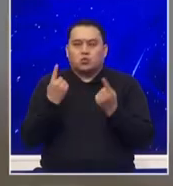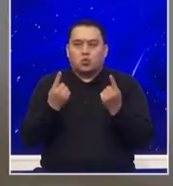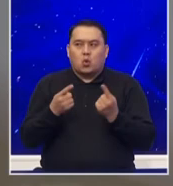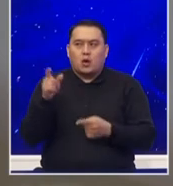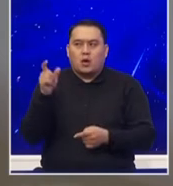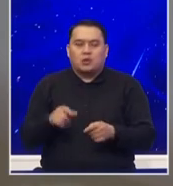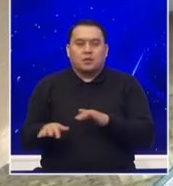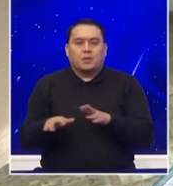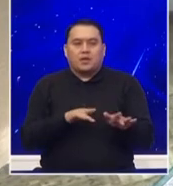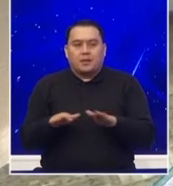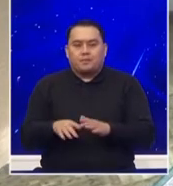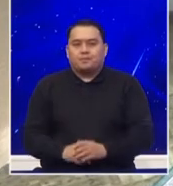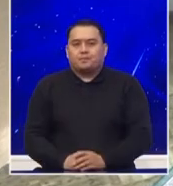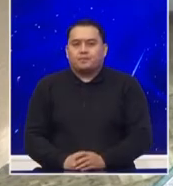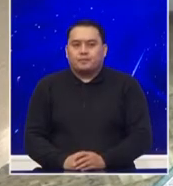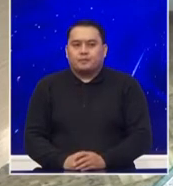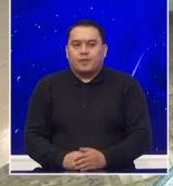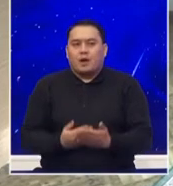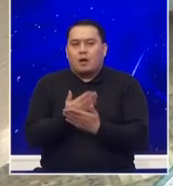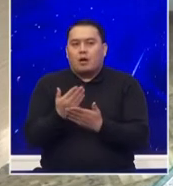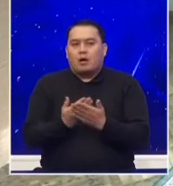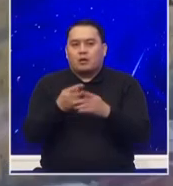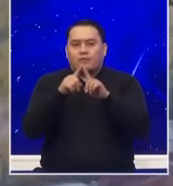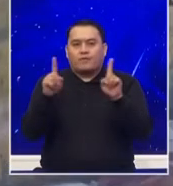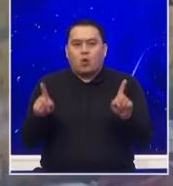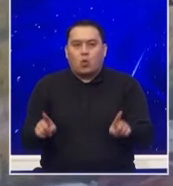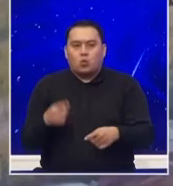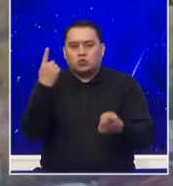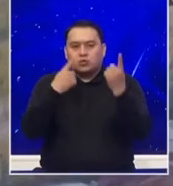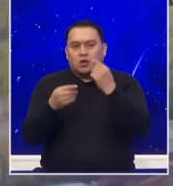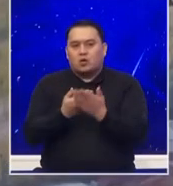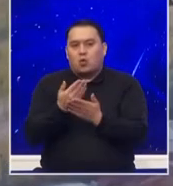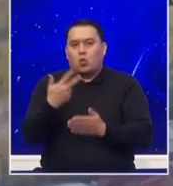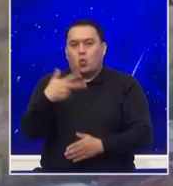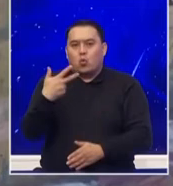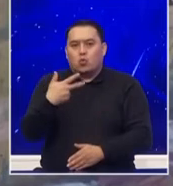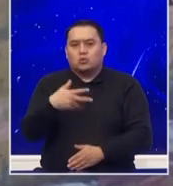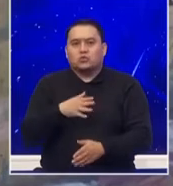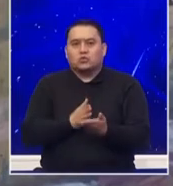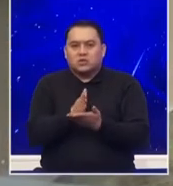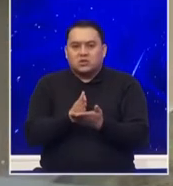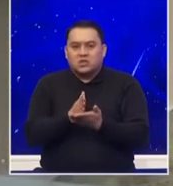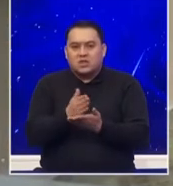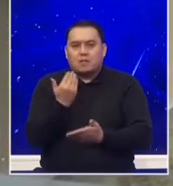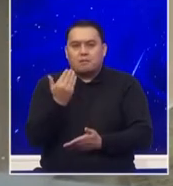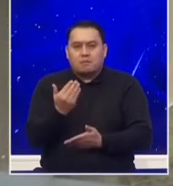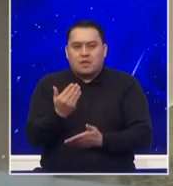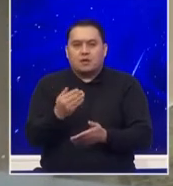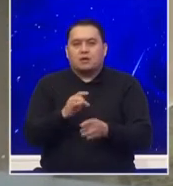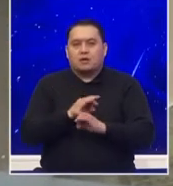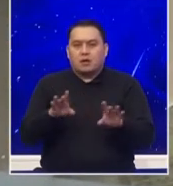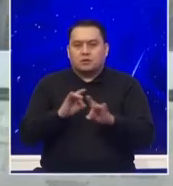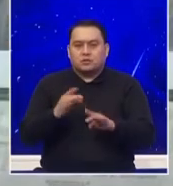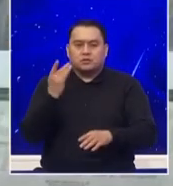тұлғаның сәрекетімен келген. Мына бір түрксіп картинасын ойдағыдай салып шығу үшін 30 жылдай жалықпай еңбектенгені ел аузында жиі